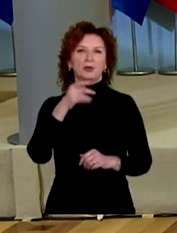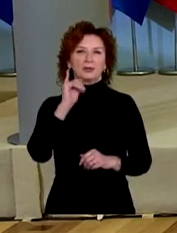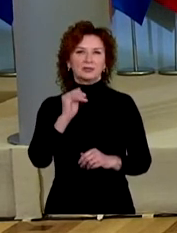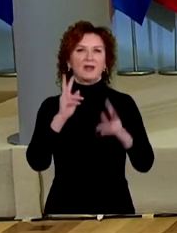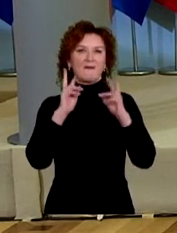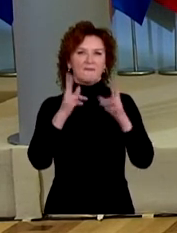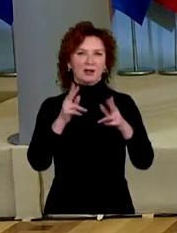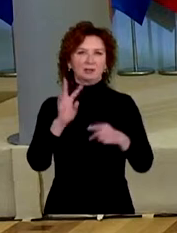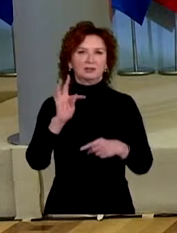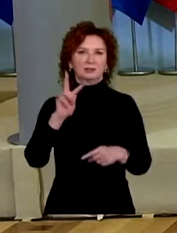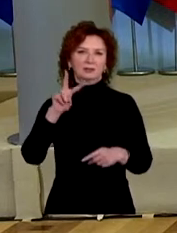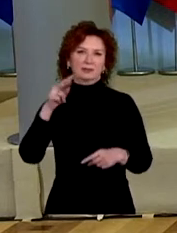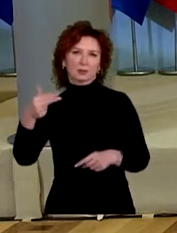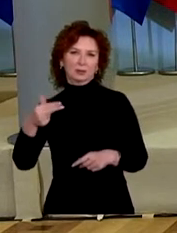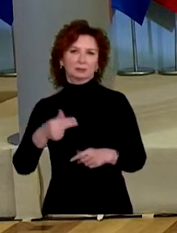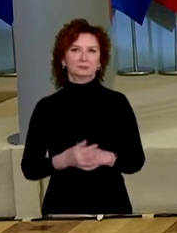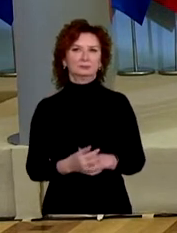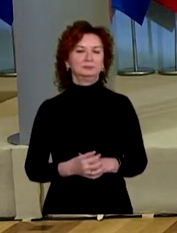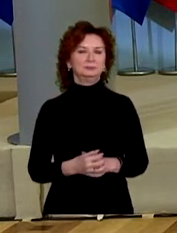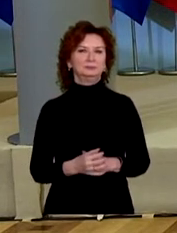TVN.